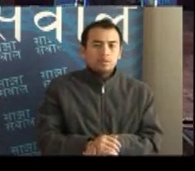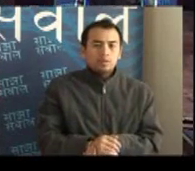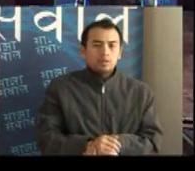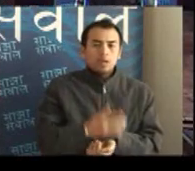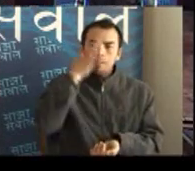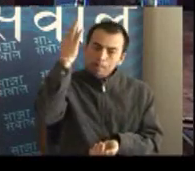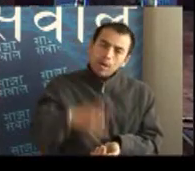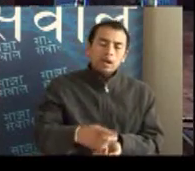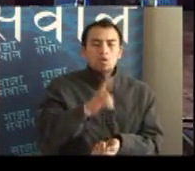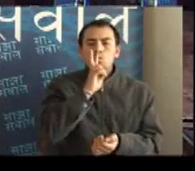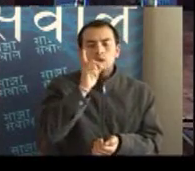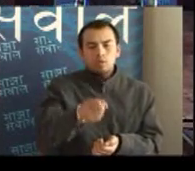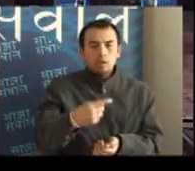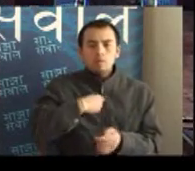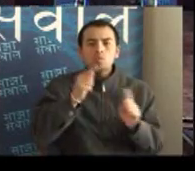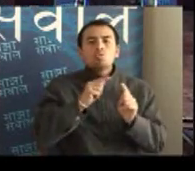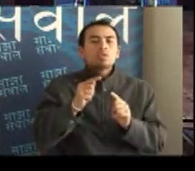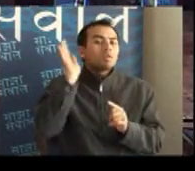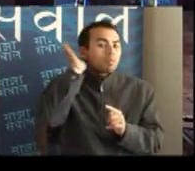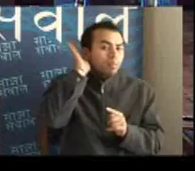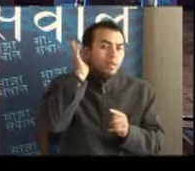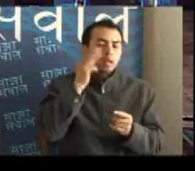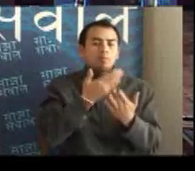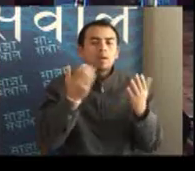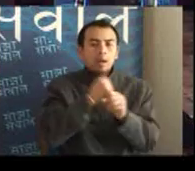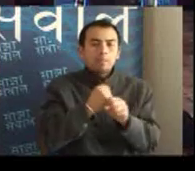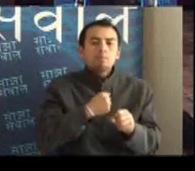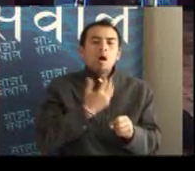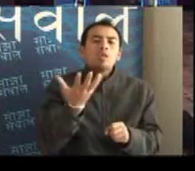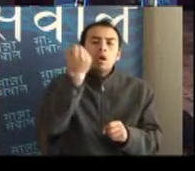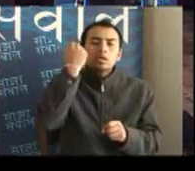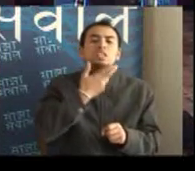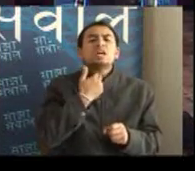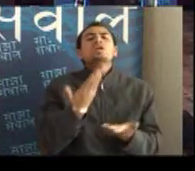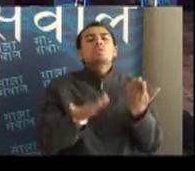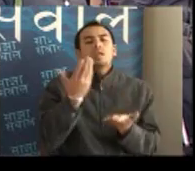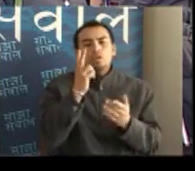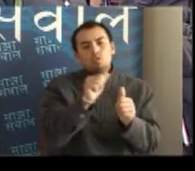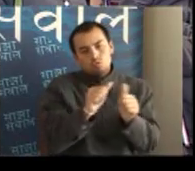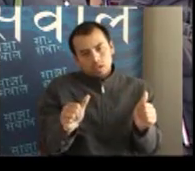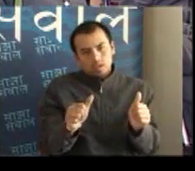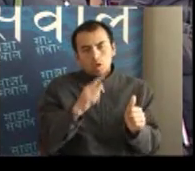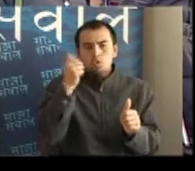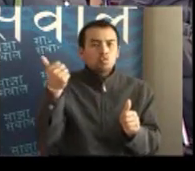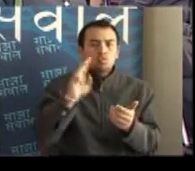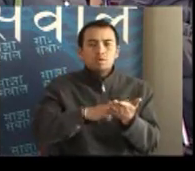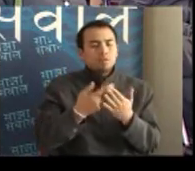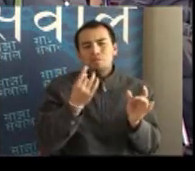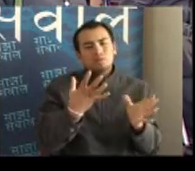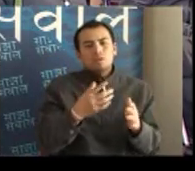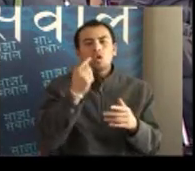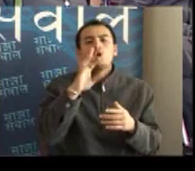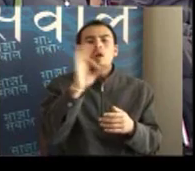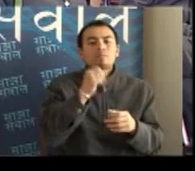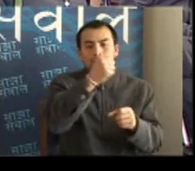एकदम सत्य भाषामा। म कुन अखबारमा काम गर्छु अथवा मेरो मालिकको भेस्टेड इन्ट्रेस्ट के छ, मैले अरू कुरा सोध्नु,